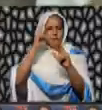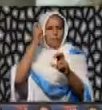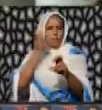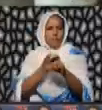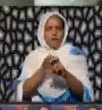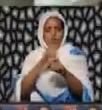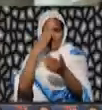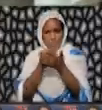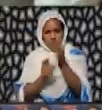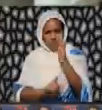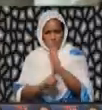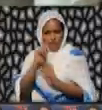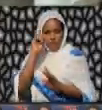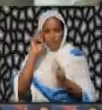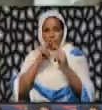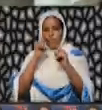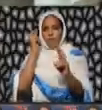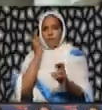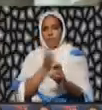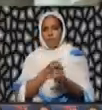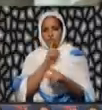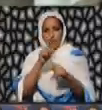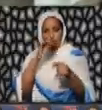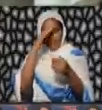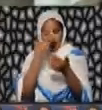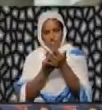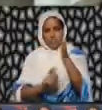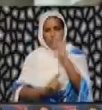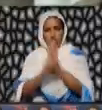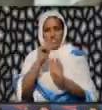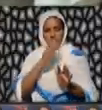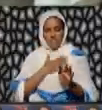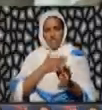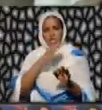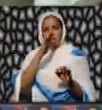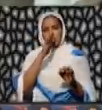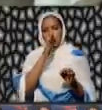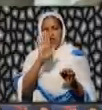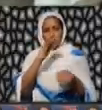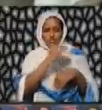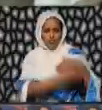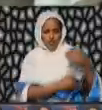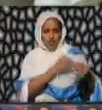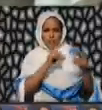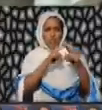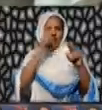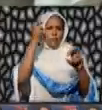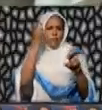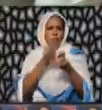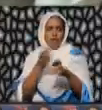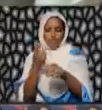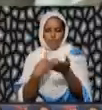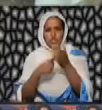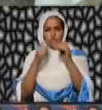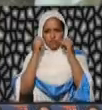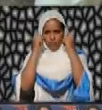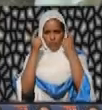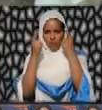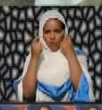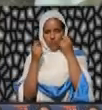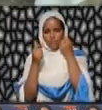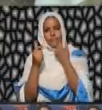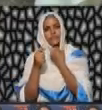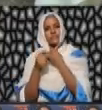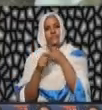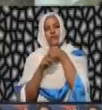ነው። ልጅ አስተዳደግ ይከብዳል በጣም። ልጅ ማሳደግ እኔ የእናቶች ውለታ በጣም ከባድ መሆኑን በዚህ ነው የተረዳሁት።